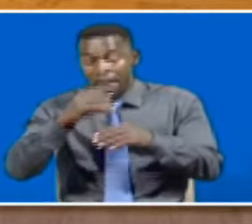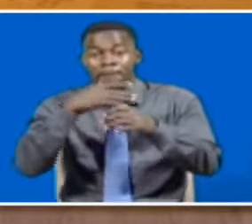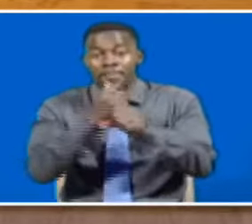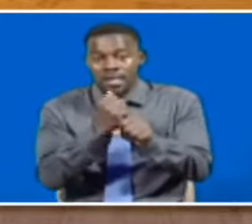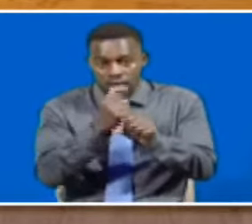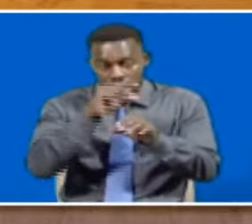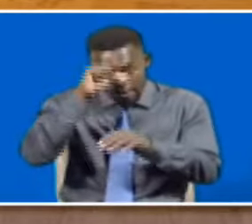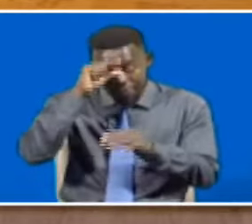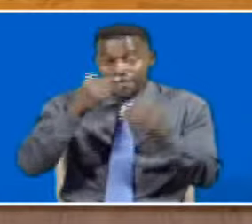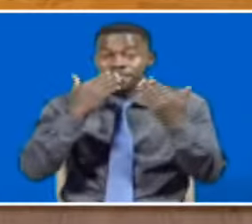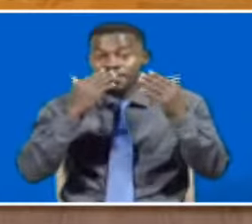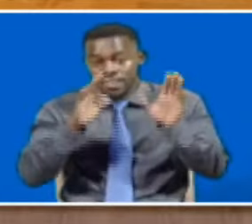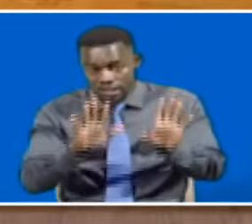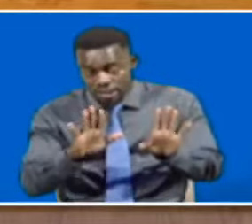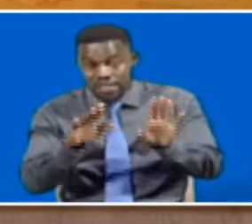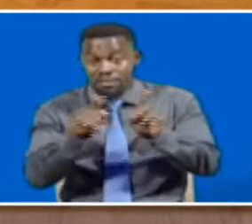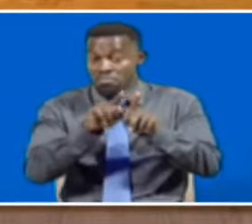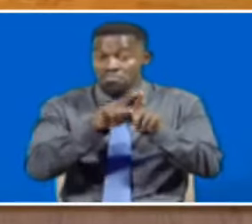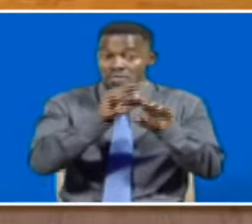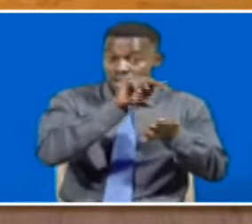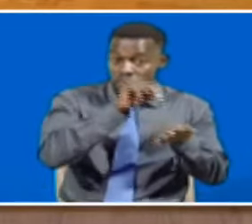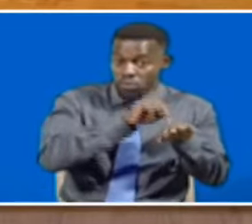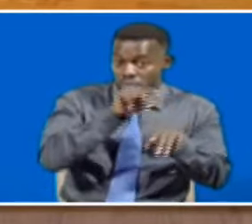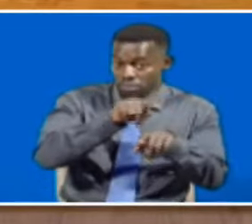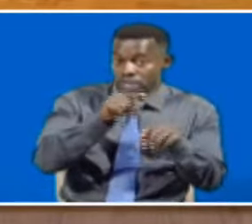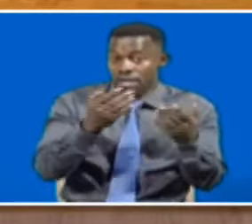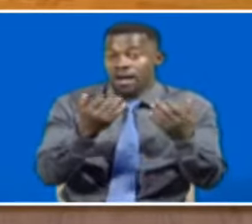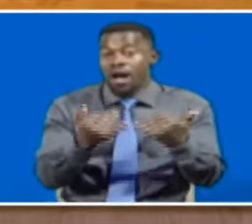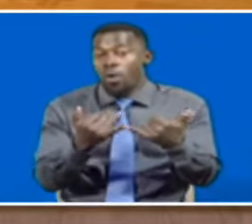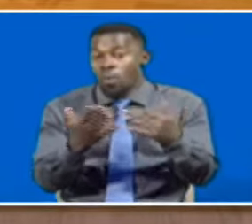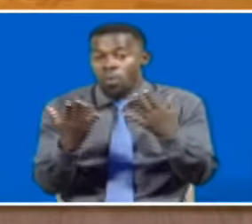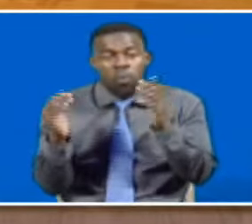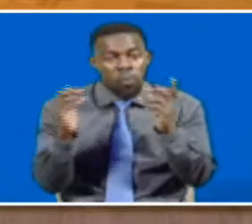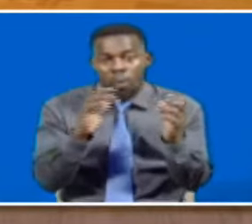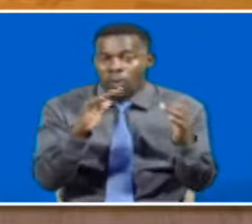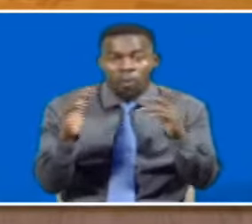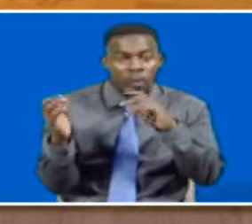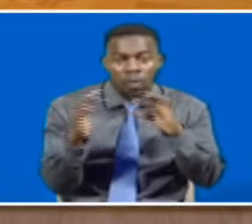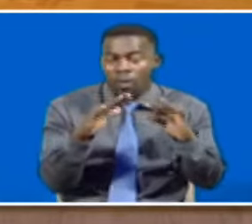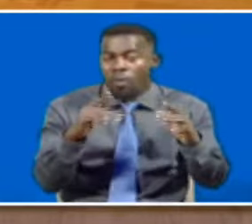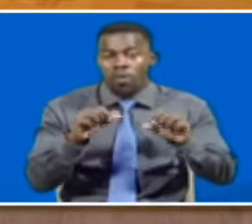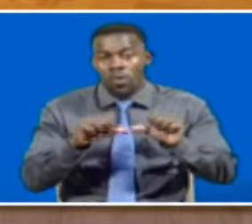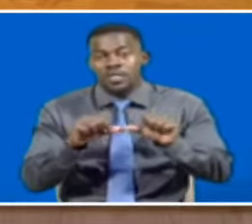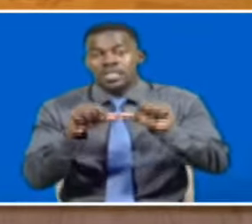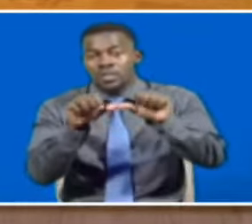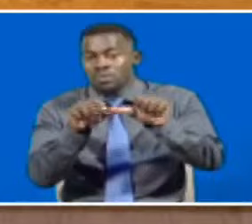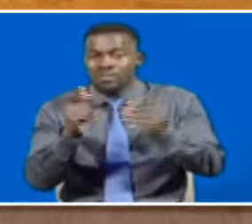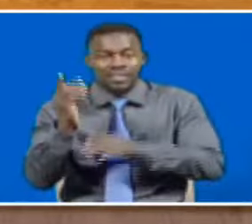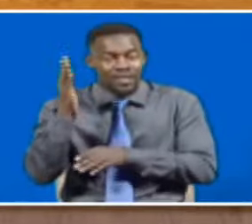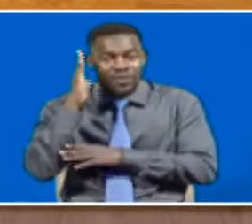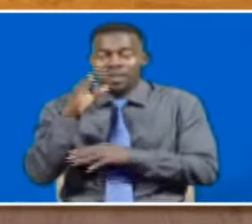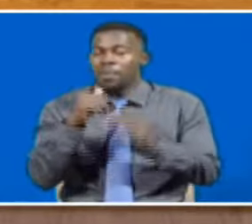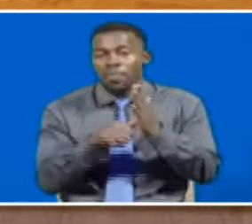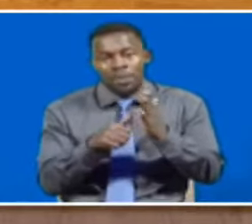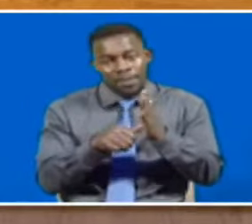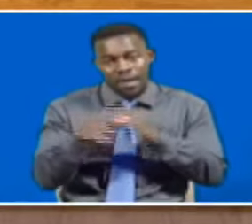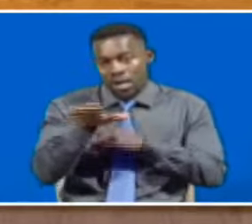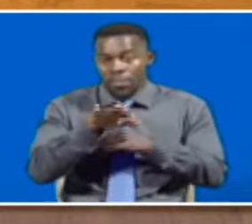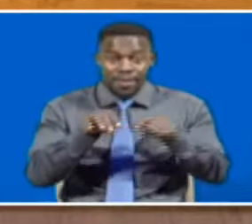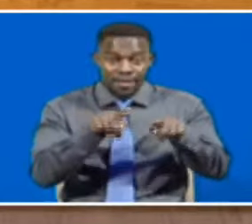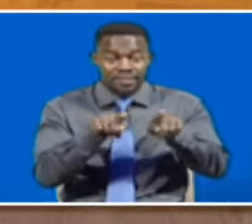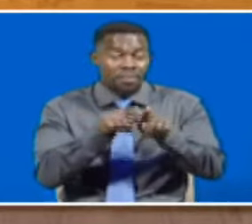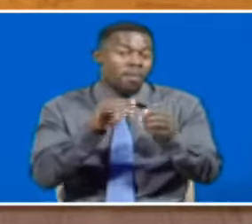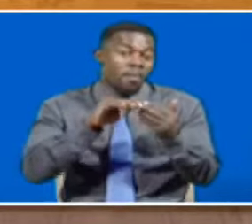itakayoandaa uchaguzi mkuu. Taifa la Haiti linajipata katika hali tete, hali ya usalama ikizidi kutamausha ulimwengu. Magenge